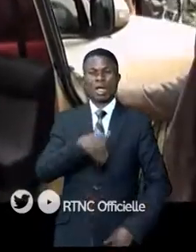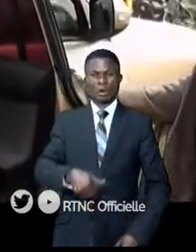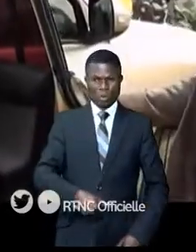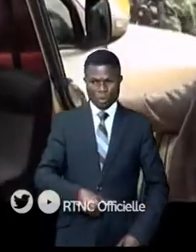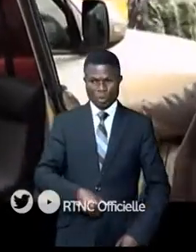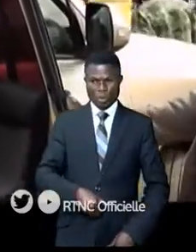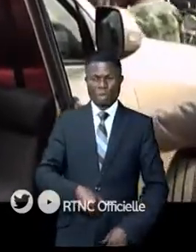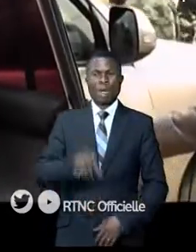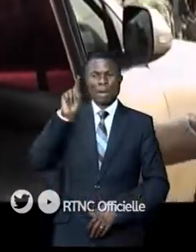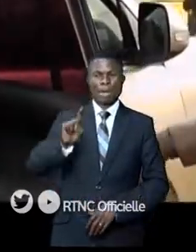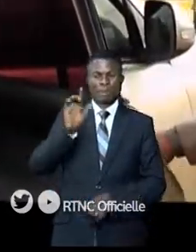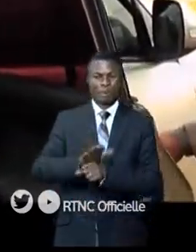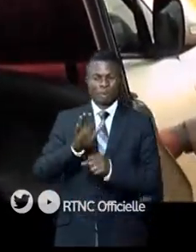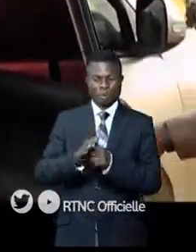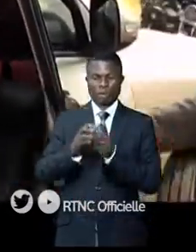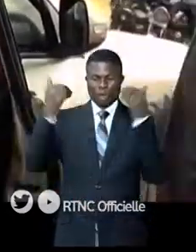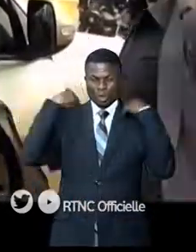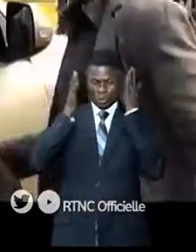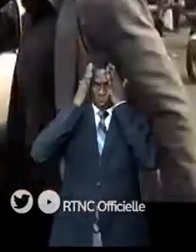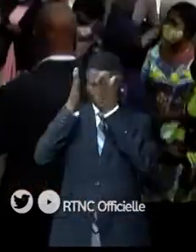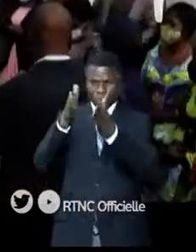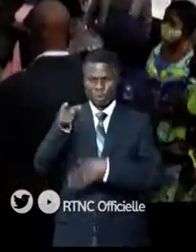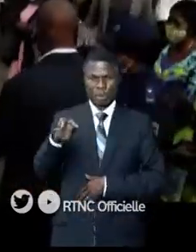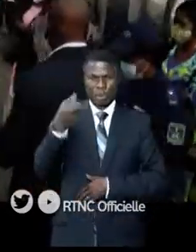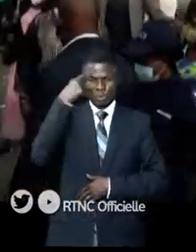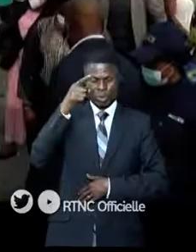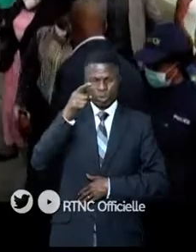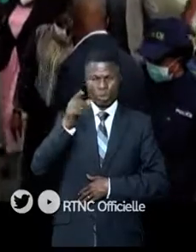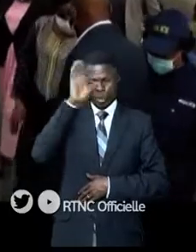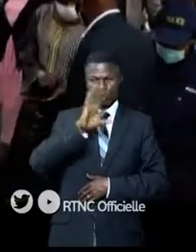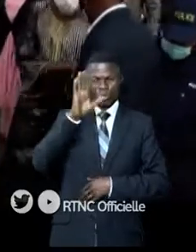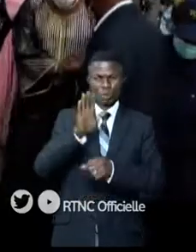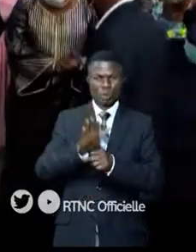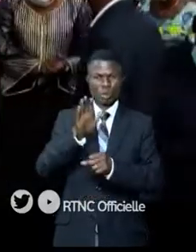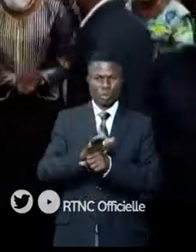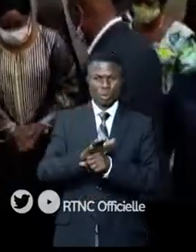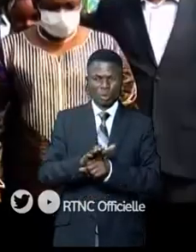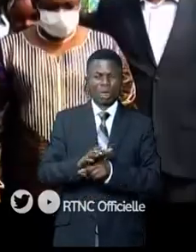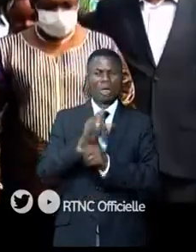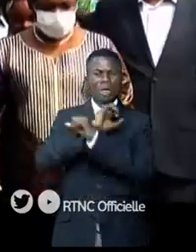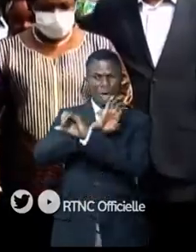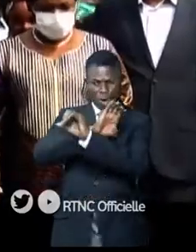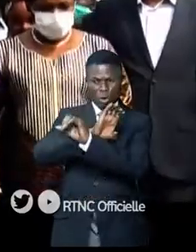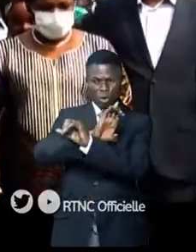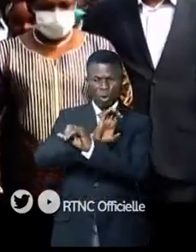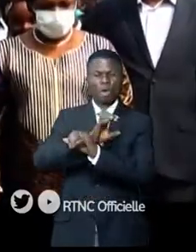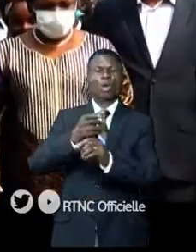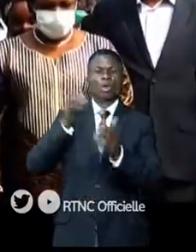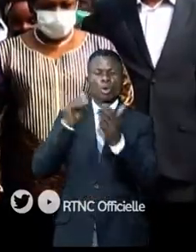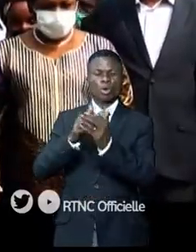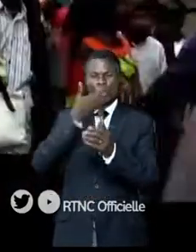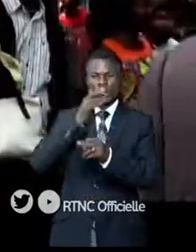a plus que besoin d'un regard des autorités publiques pour garantir au maximum les règles basiques de prévention contre